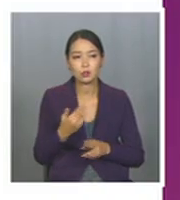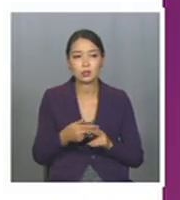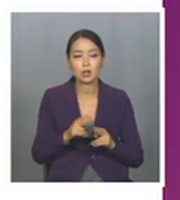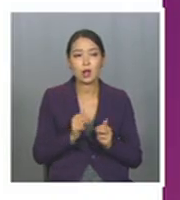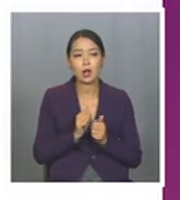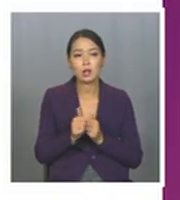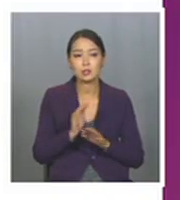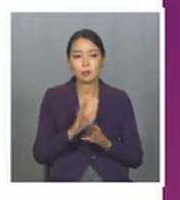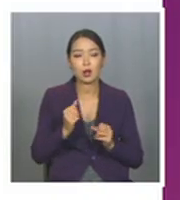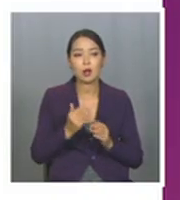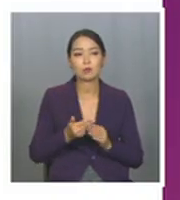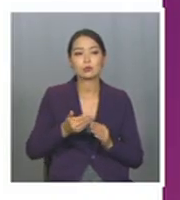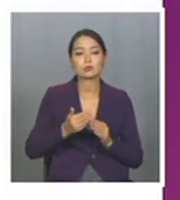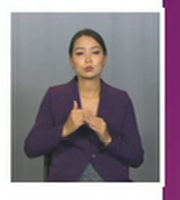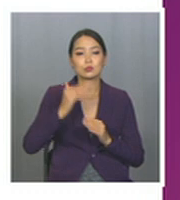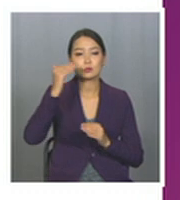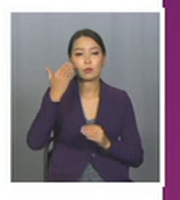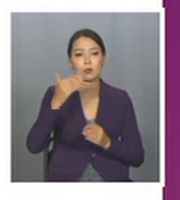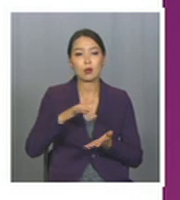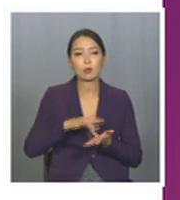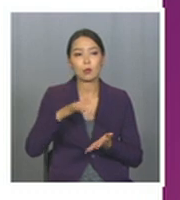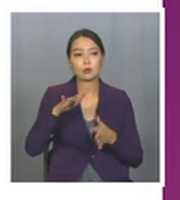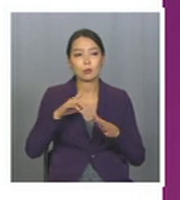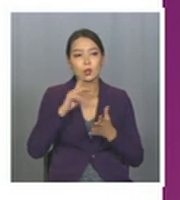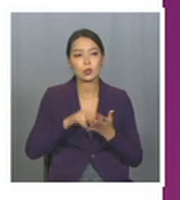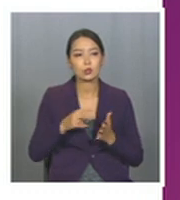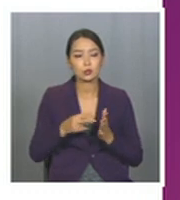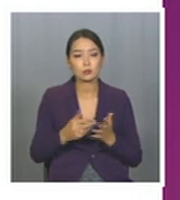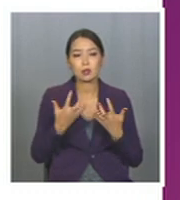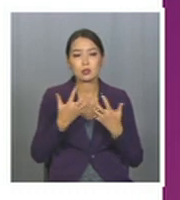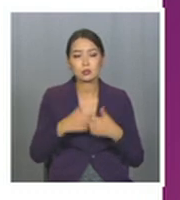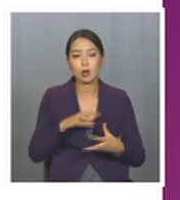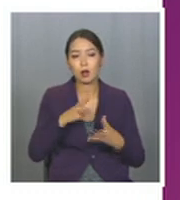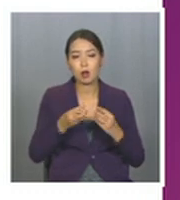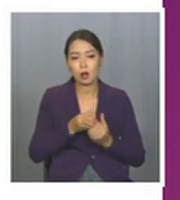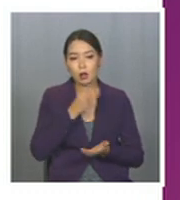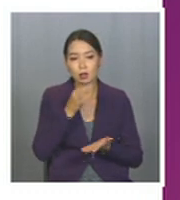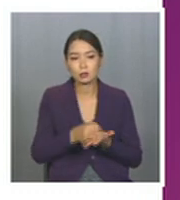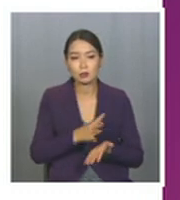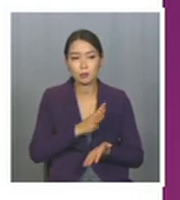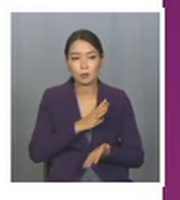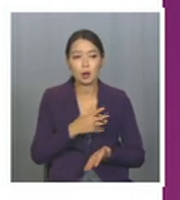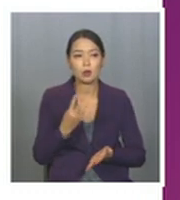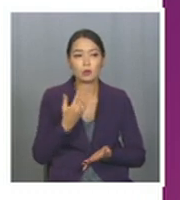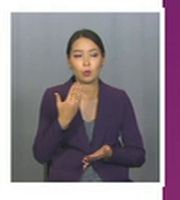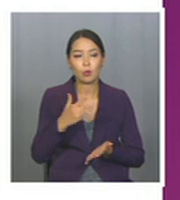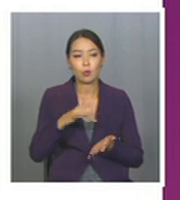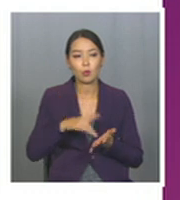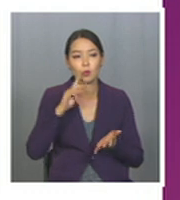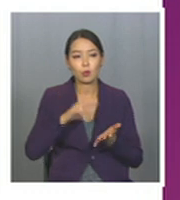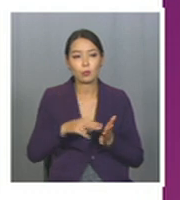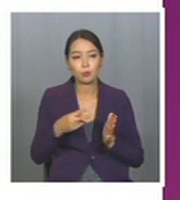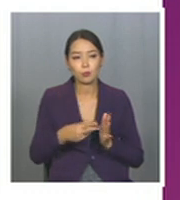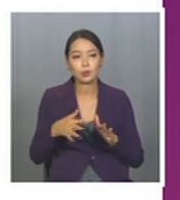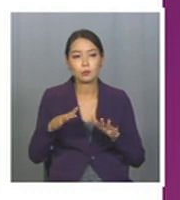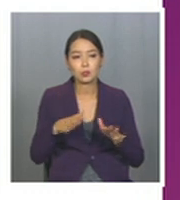жақтағы орталық ұйымдар алдында есеп беруі. Ал төртінші белгі бұл орталық ұйымдардың тұтынушылардың қажеттілігі туралы